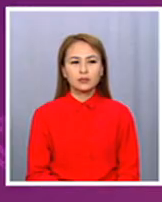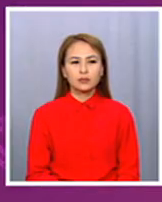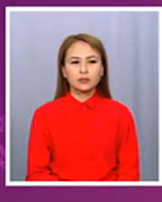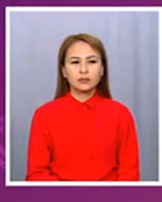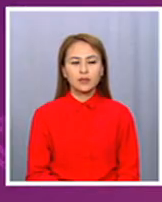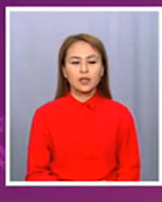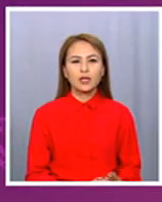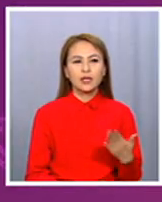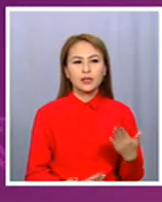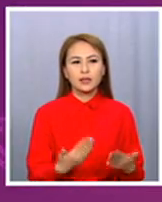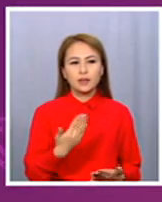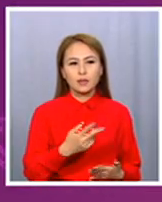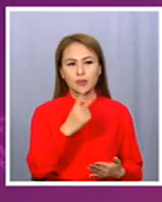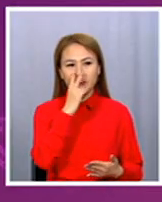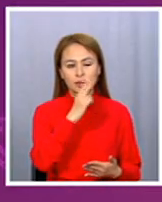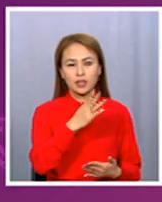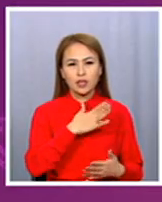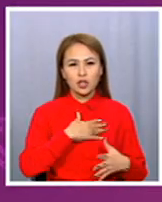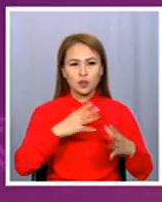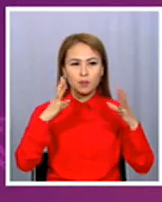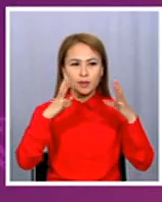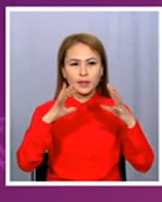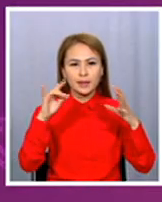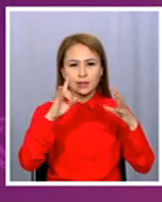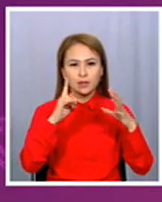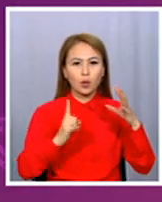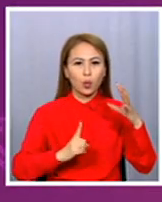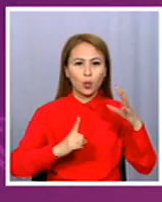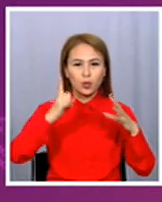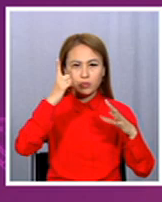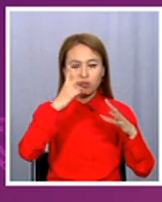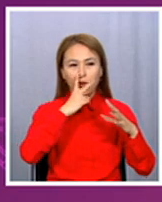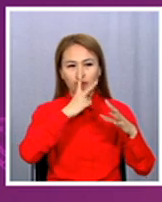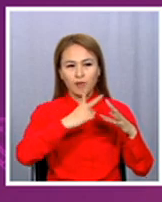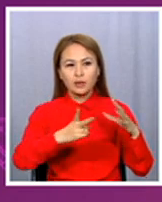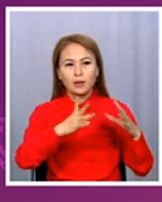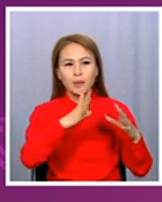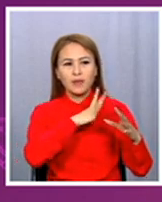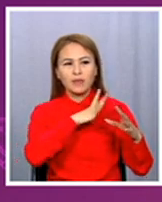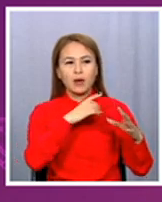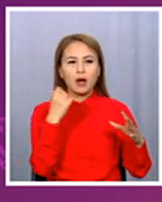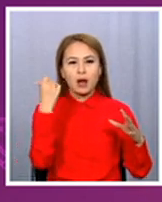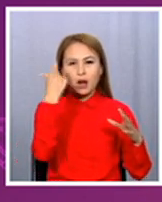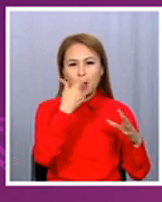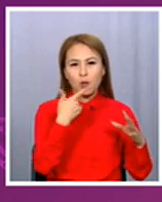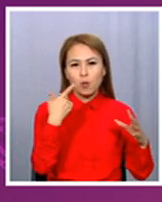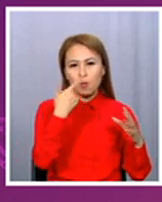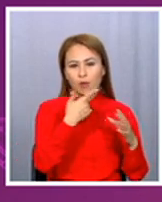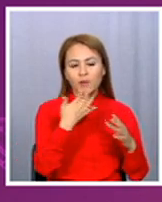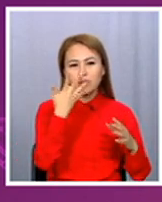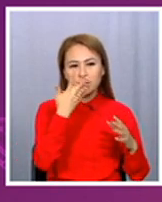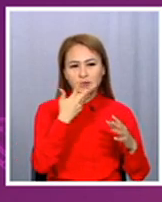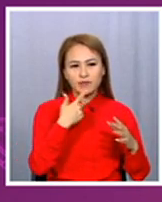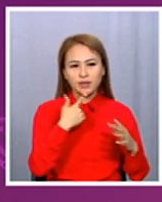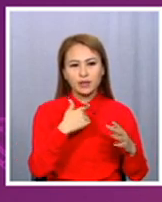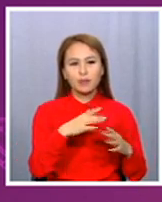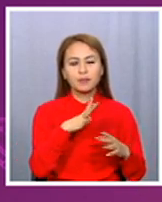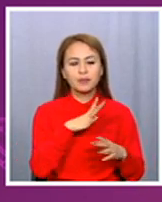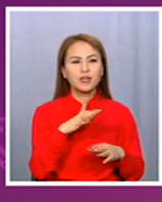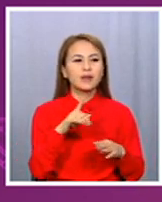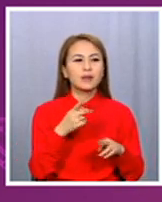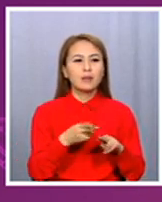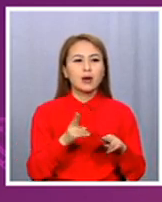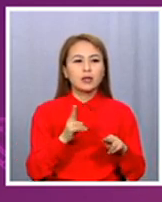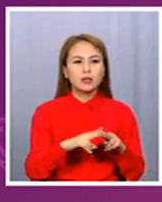Если посмотреть на нашу планету из космоса, то она окажется голубого цвета. Дело в том,